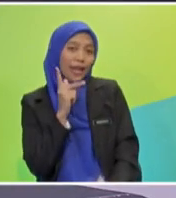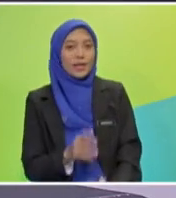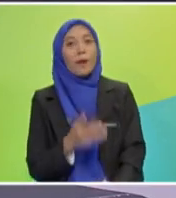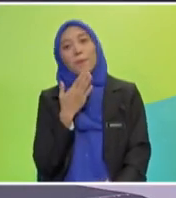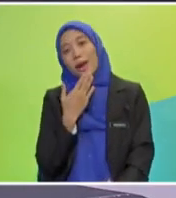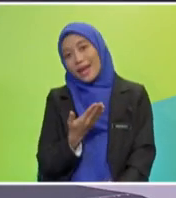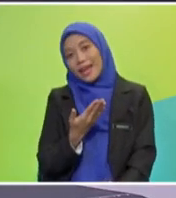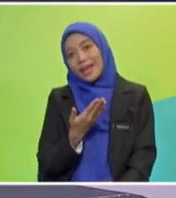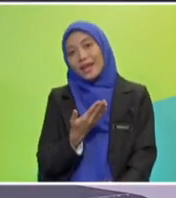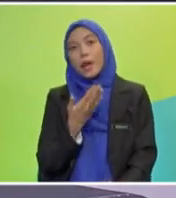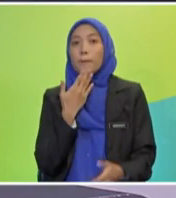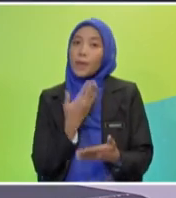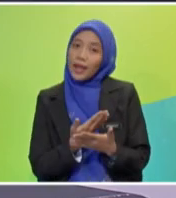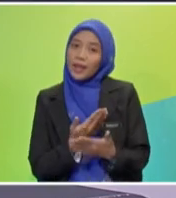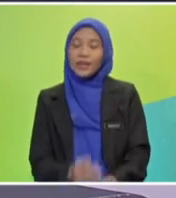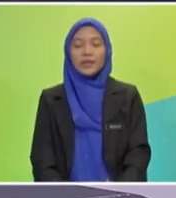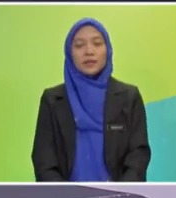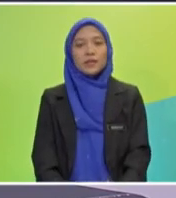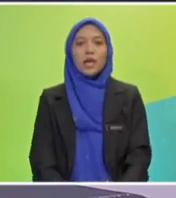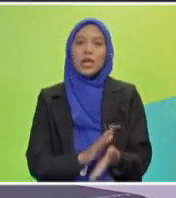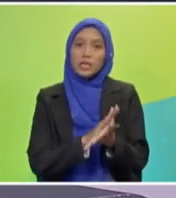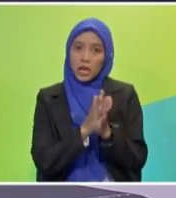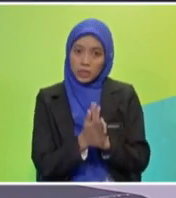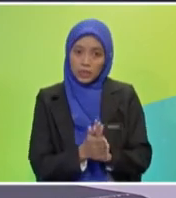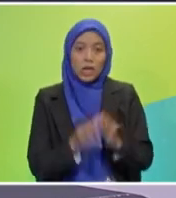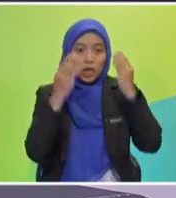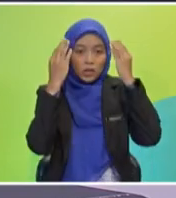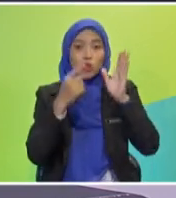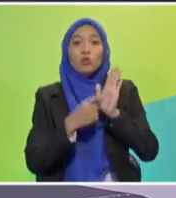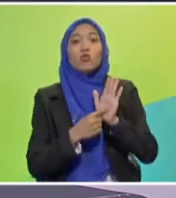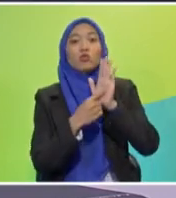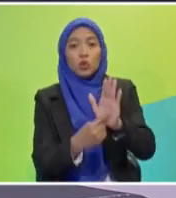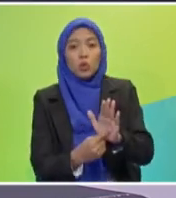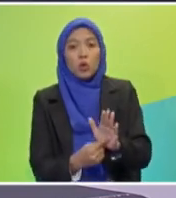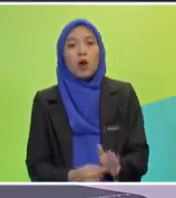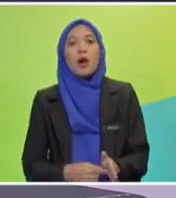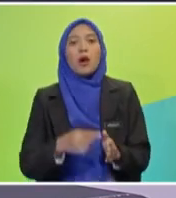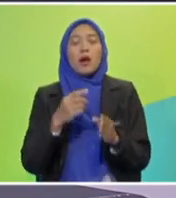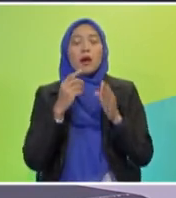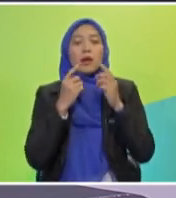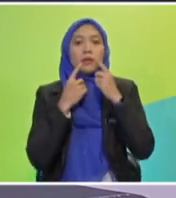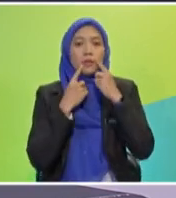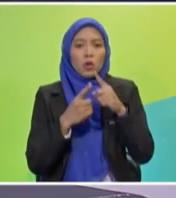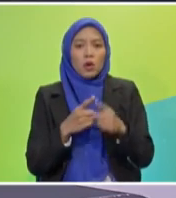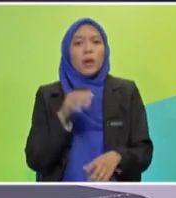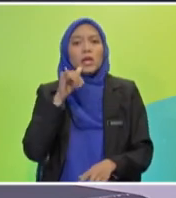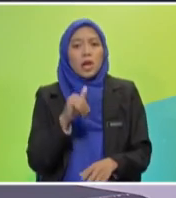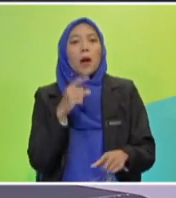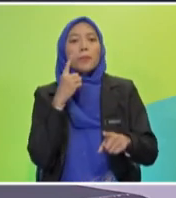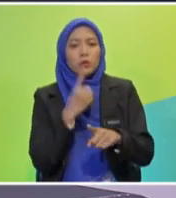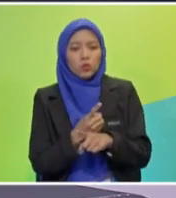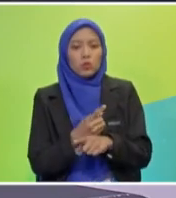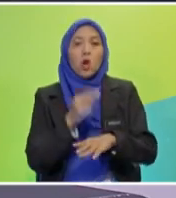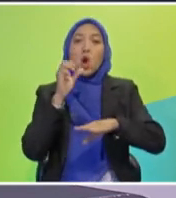baik." Begitu saja. Jadi cikgu tunjukkan cara untuk memberikan respons dengan betul menggunakan ayat yang